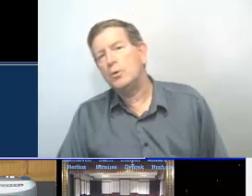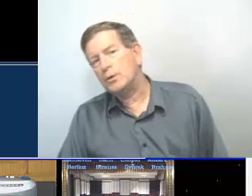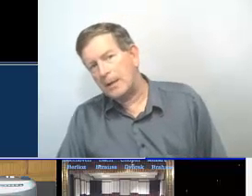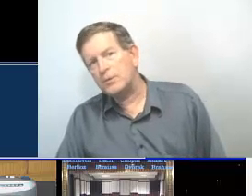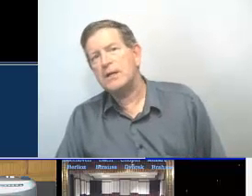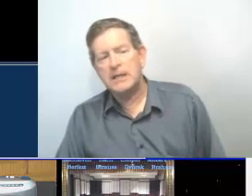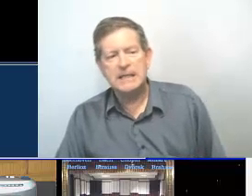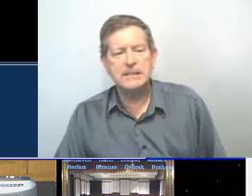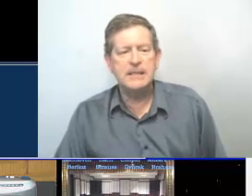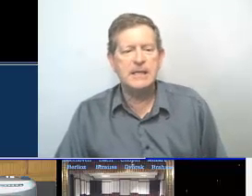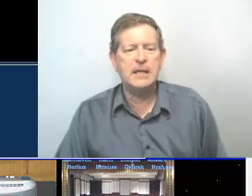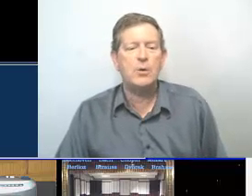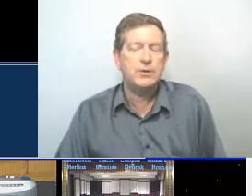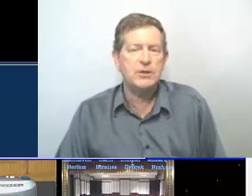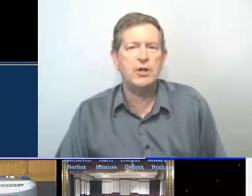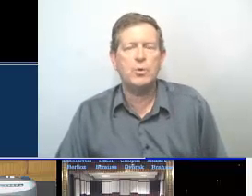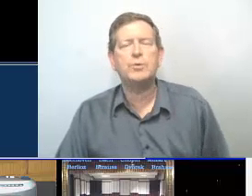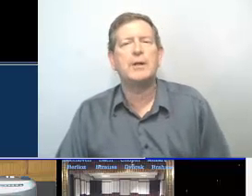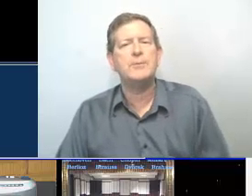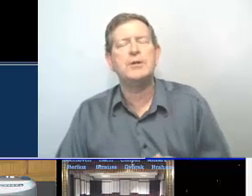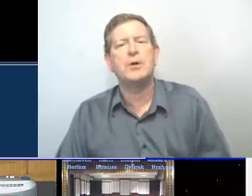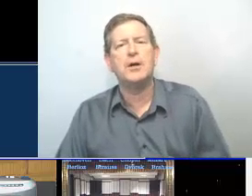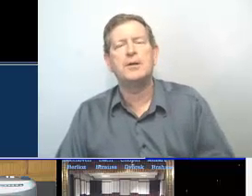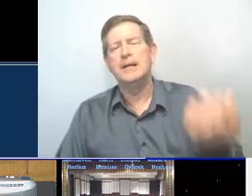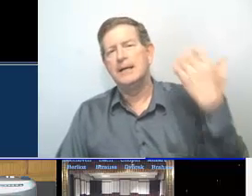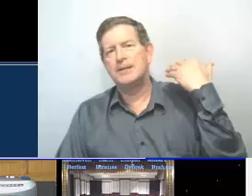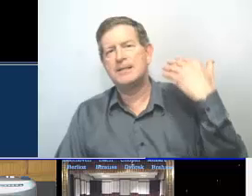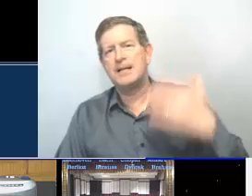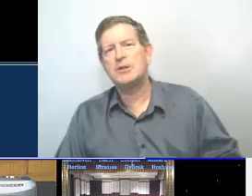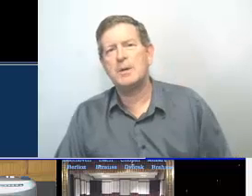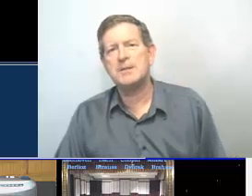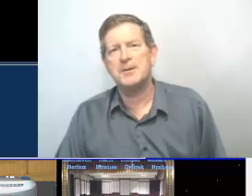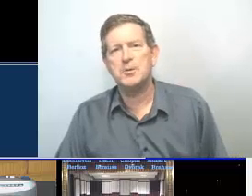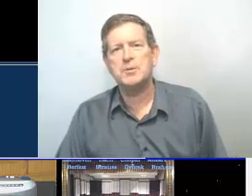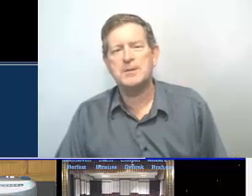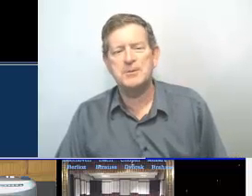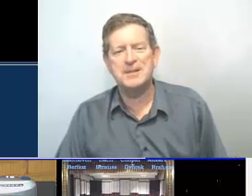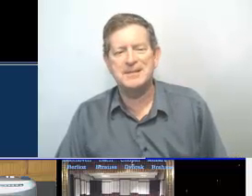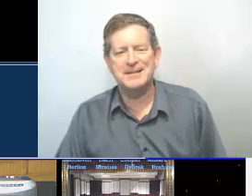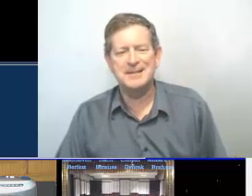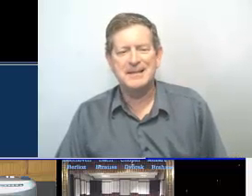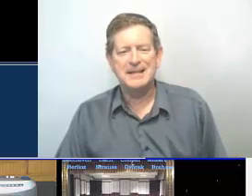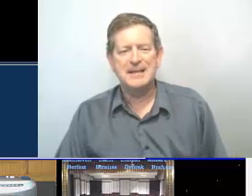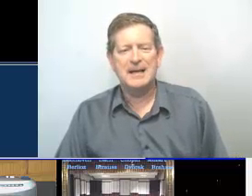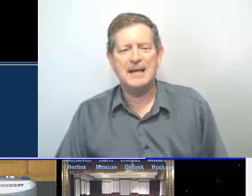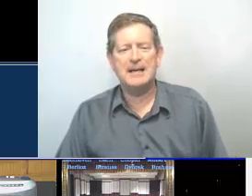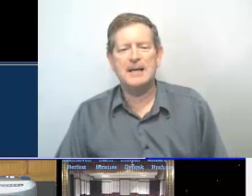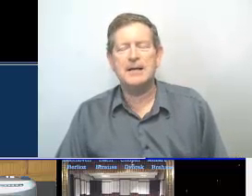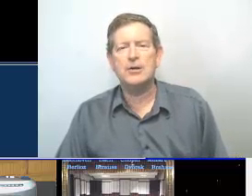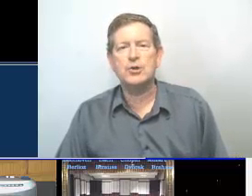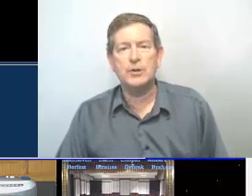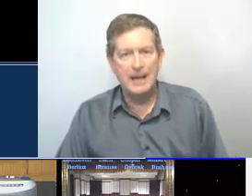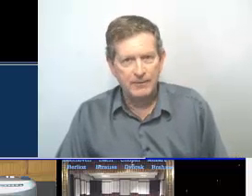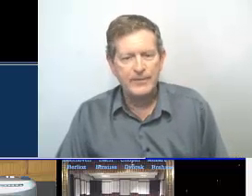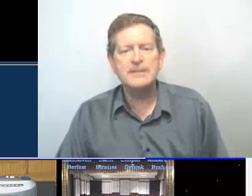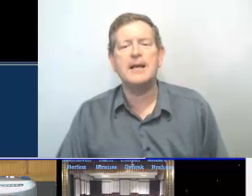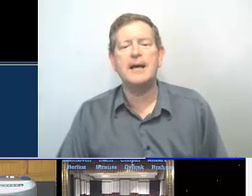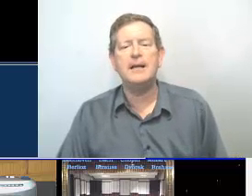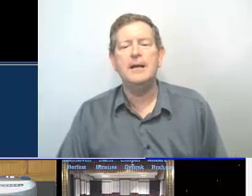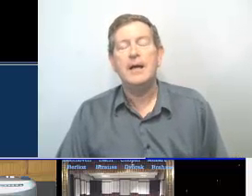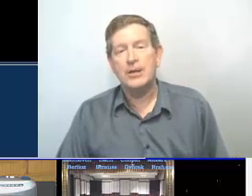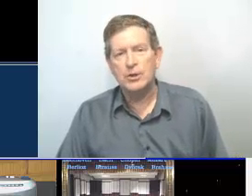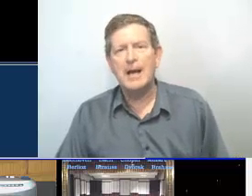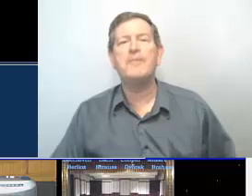radio, j'écoute de la musique classique et aussi j'écoute de la musique rock des années 60 ou 70. Hein. Je lave